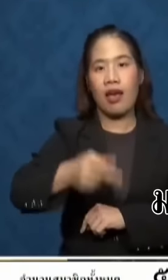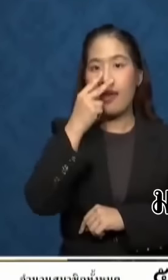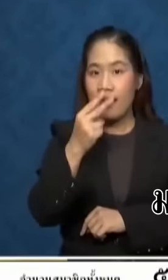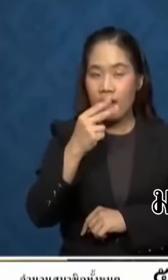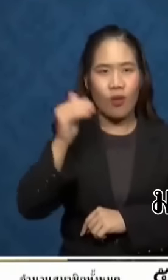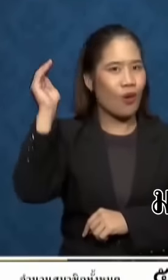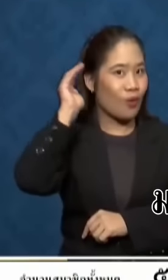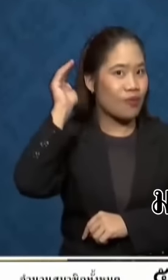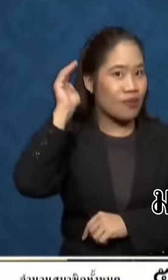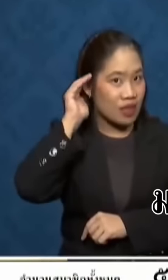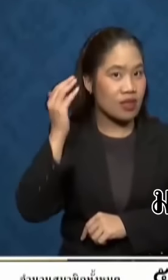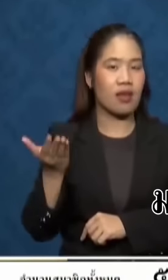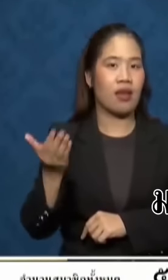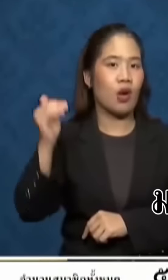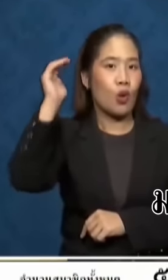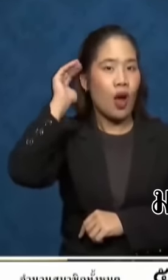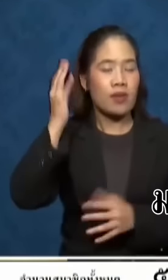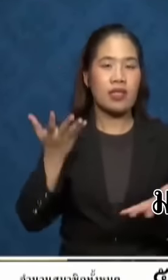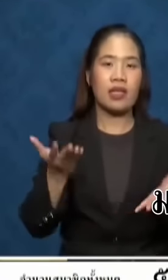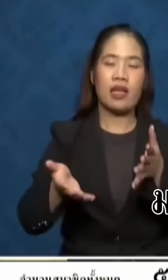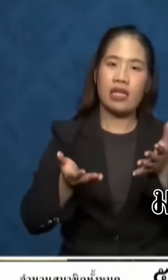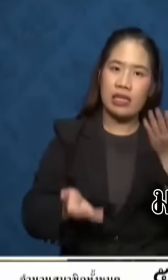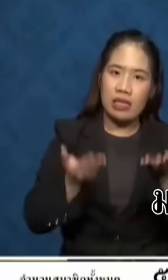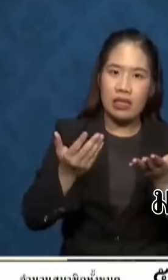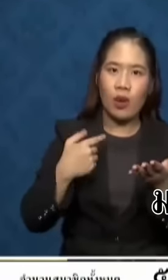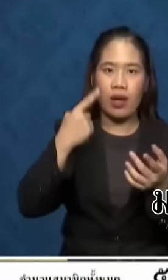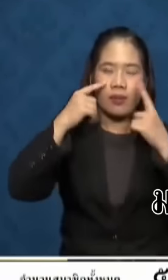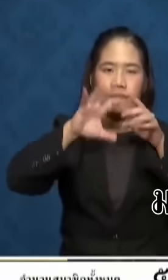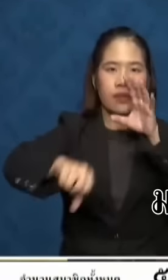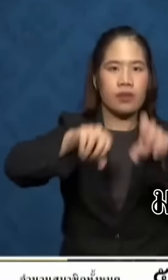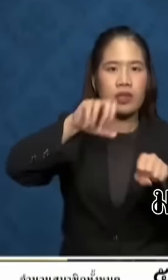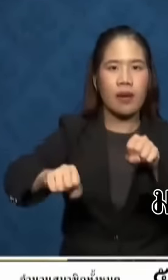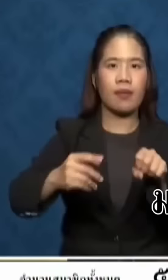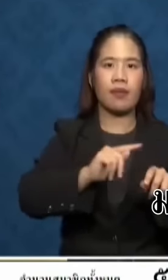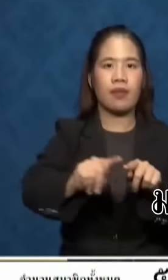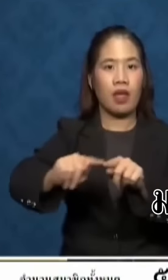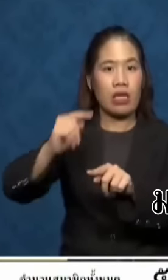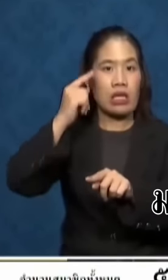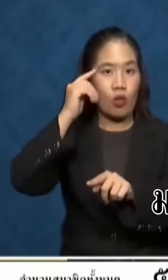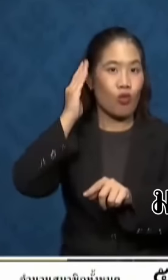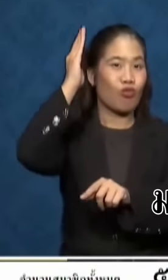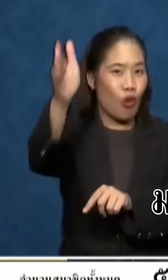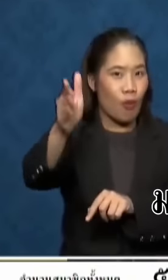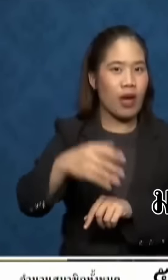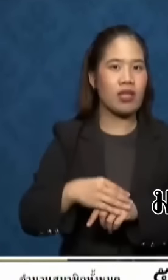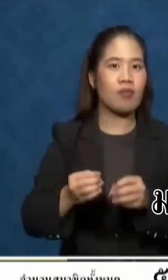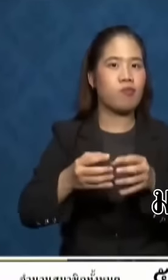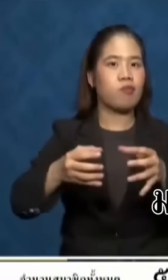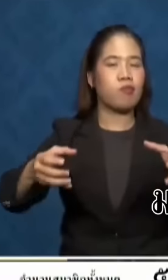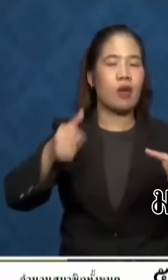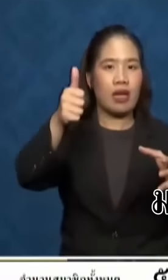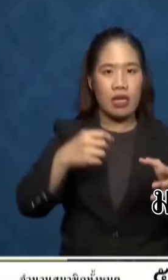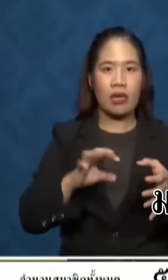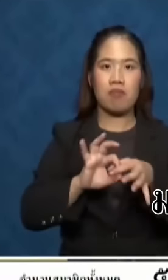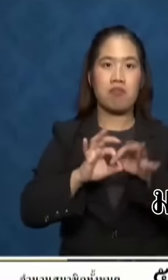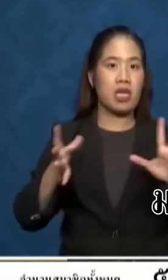ความเชื่อว่า ผลจากการปราบยางเทือน ต่ไปนี้ยางจะดีตลอดไม่เกี่ยับพิบาลดิ worldview่เกี่ยวกั